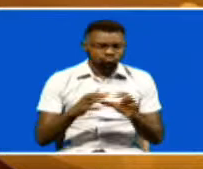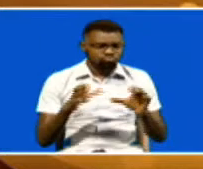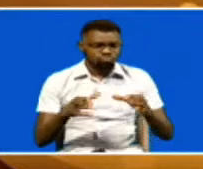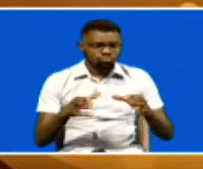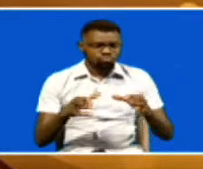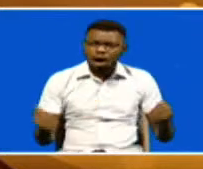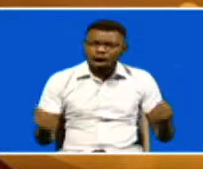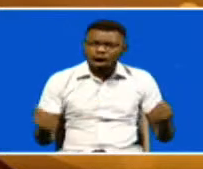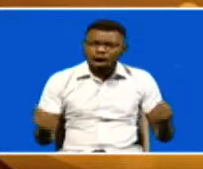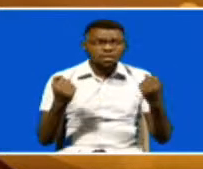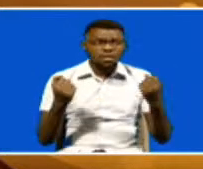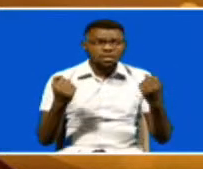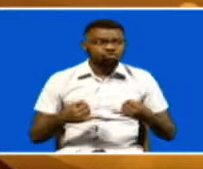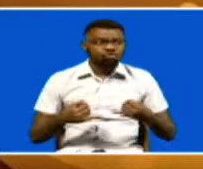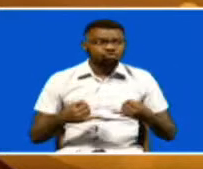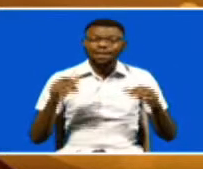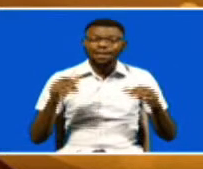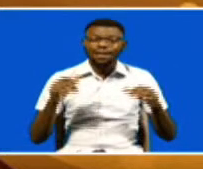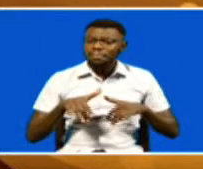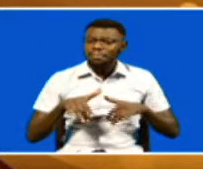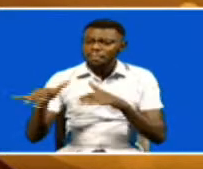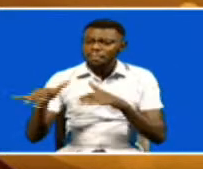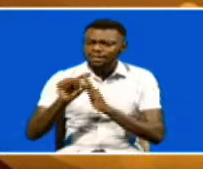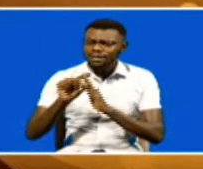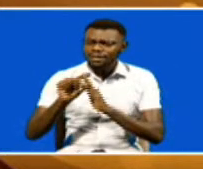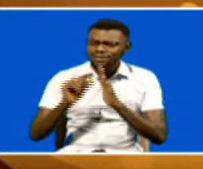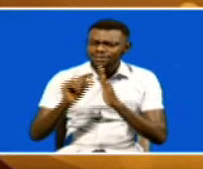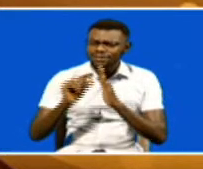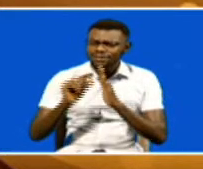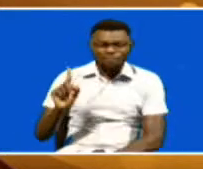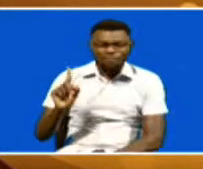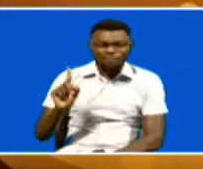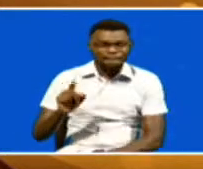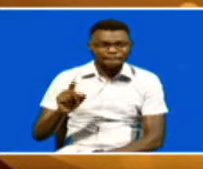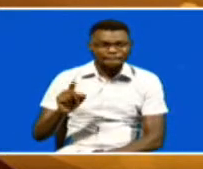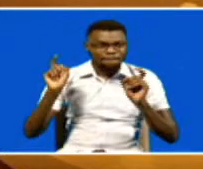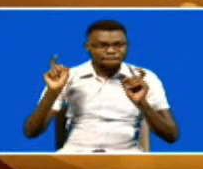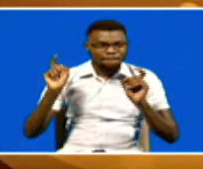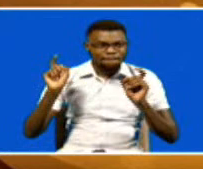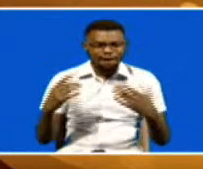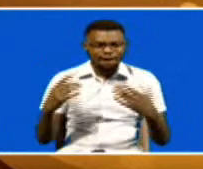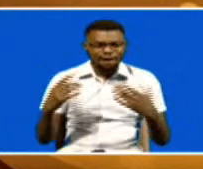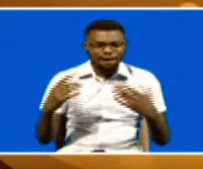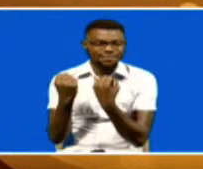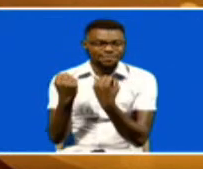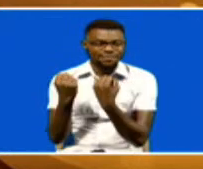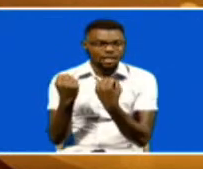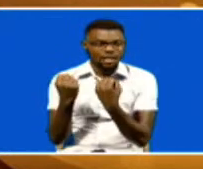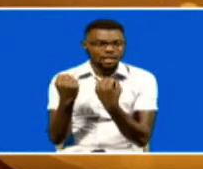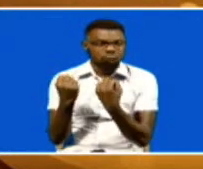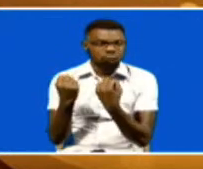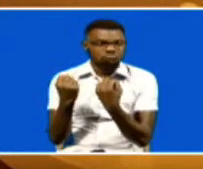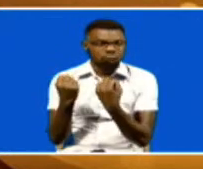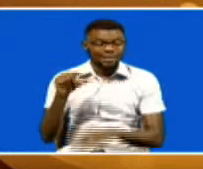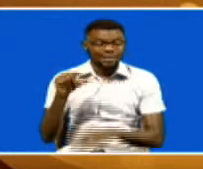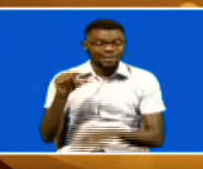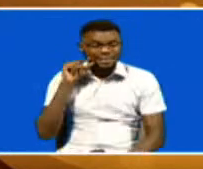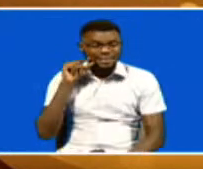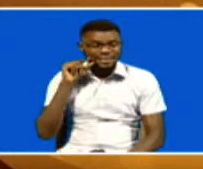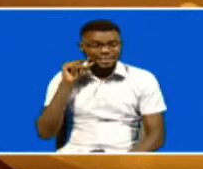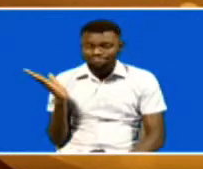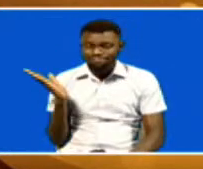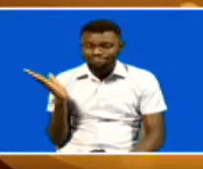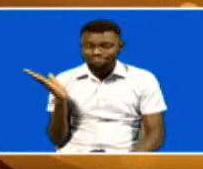yeyote atakayejaribu kuelekea ikulu ya Nairobi atakabiliwa ipasavyo kulingana na sheria. Mwanahabari wetu Grace Nganga